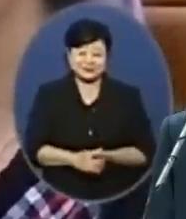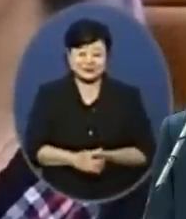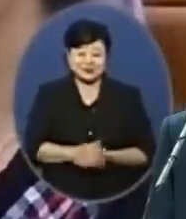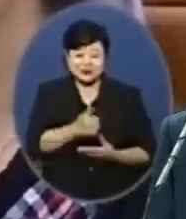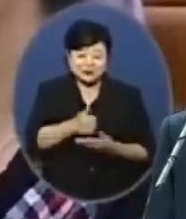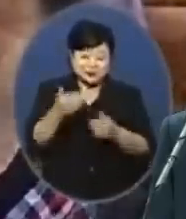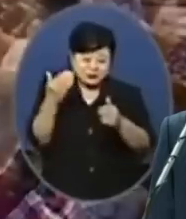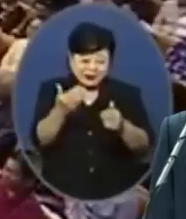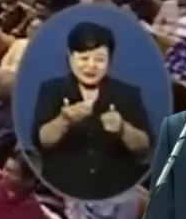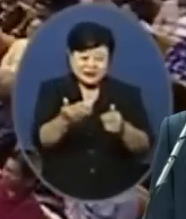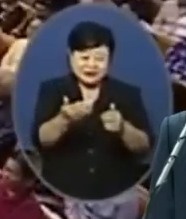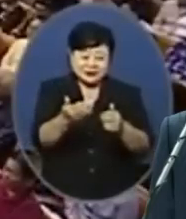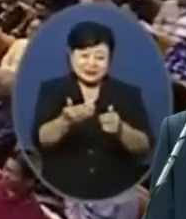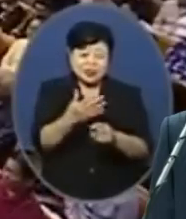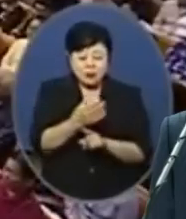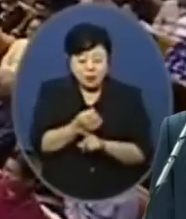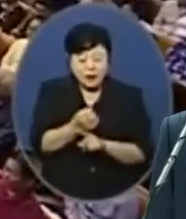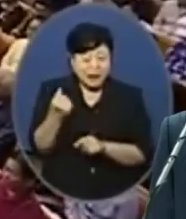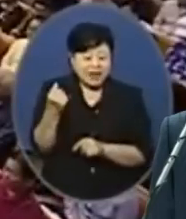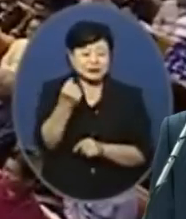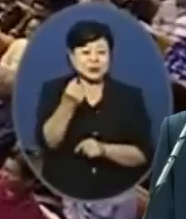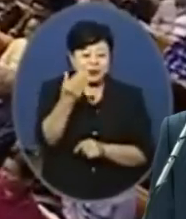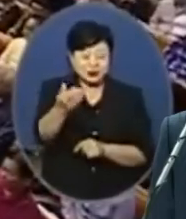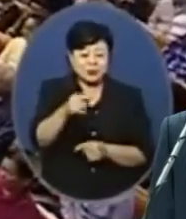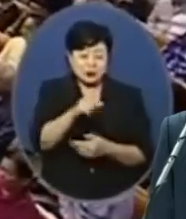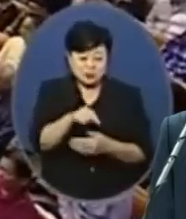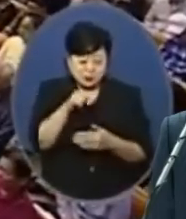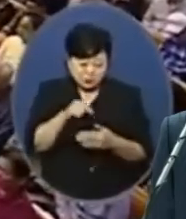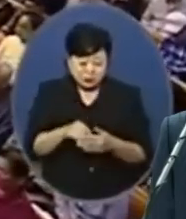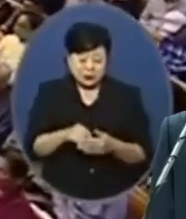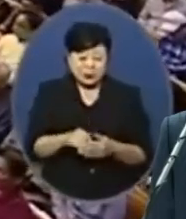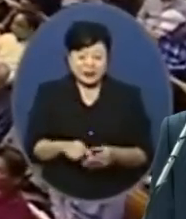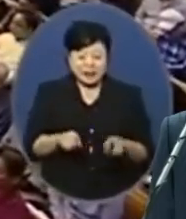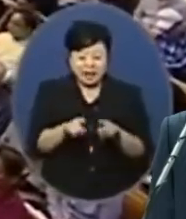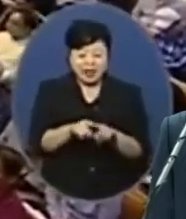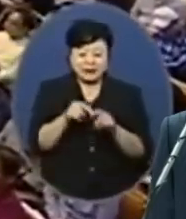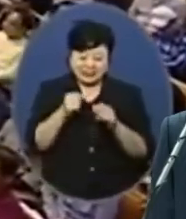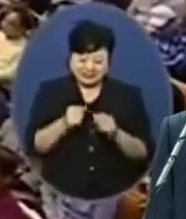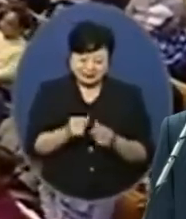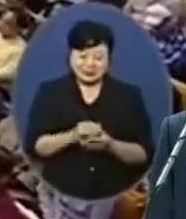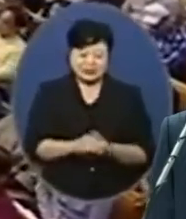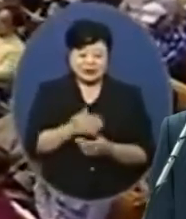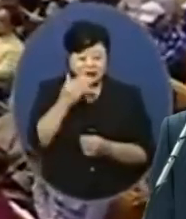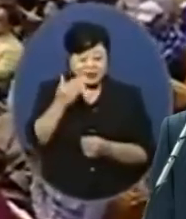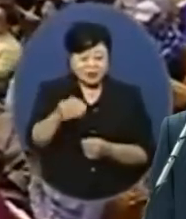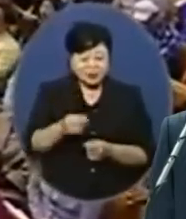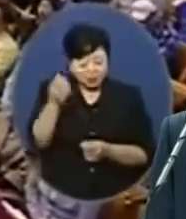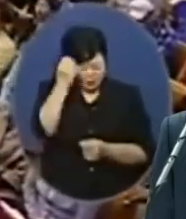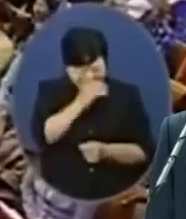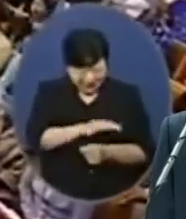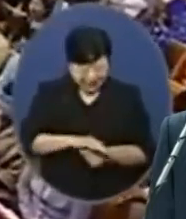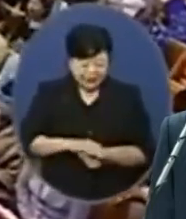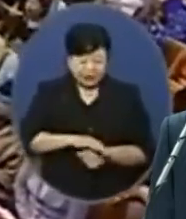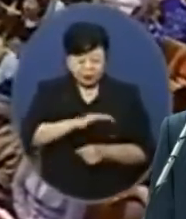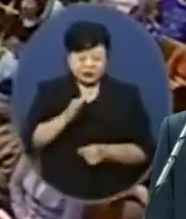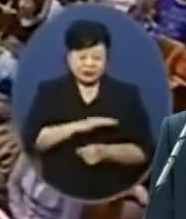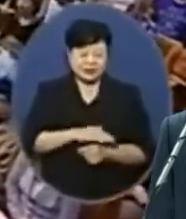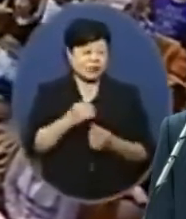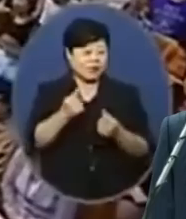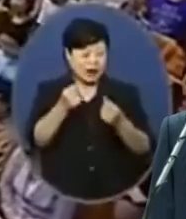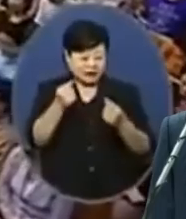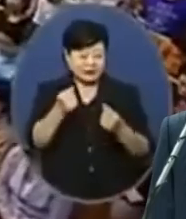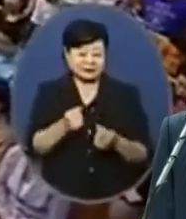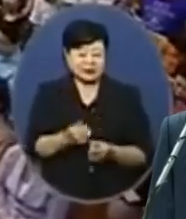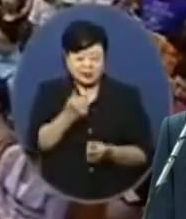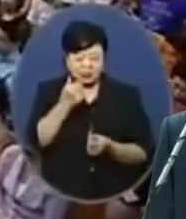주님께서 그 보배를 가지고 여러분 속에 함께 계시면서 여러분 영혼이 잘됨 같이 범사에 잘됨에